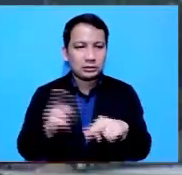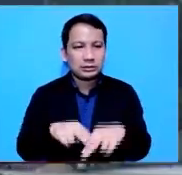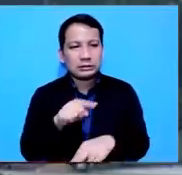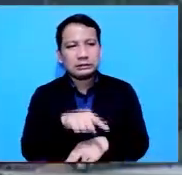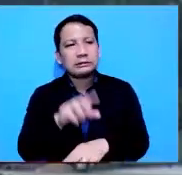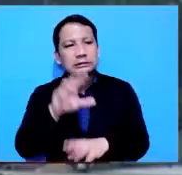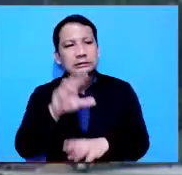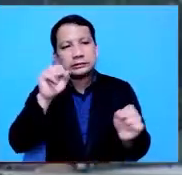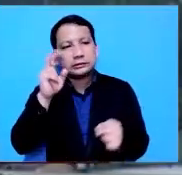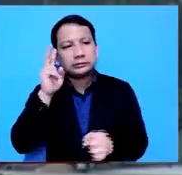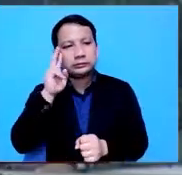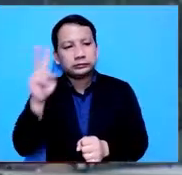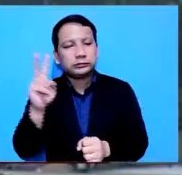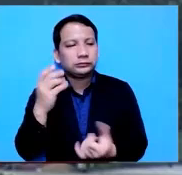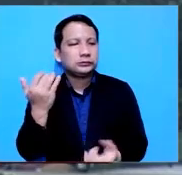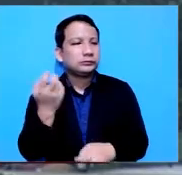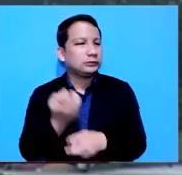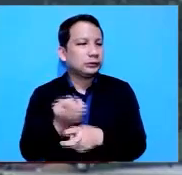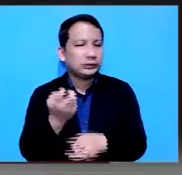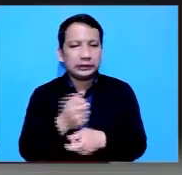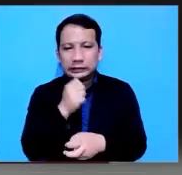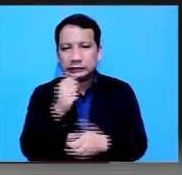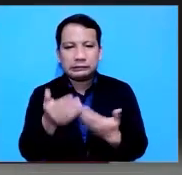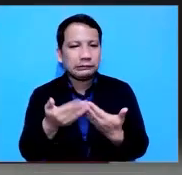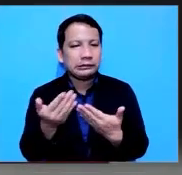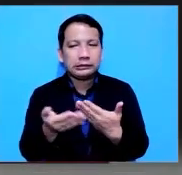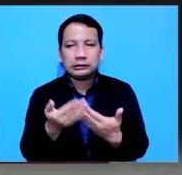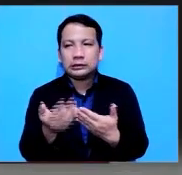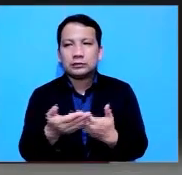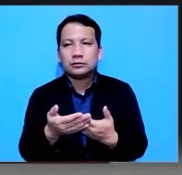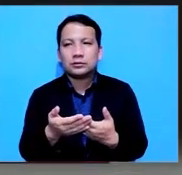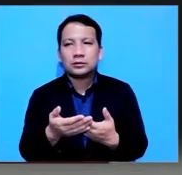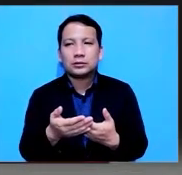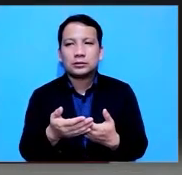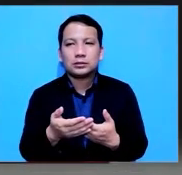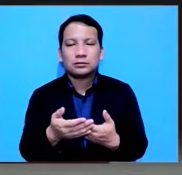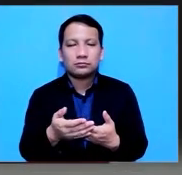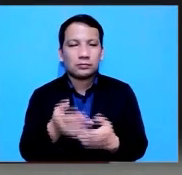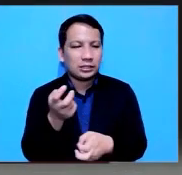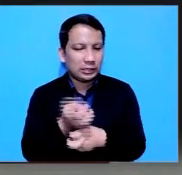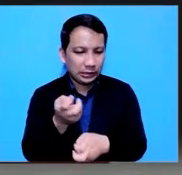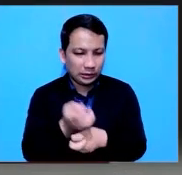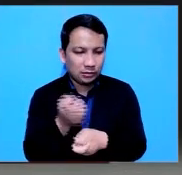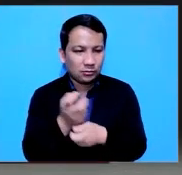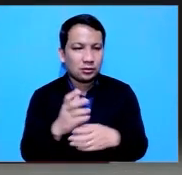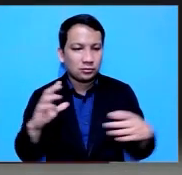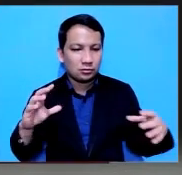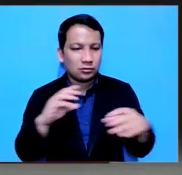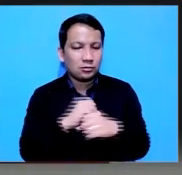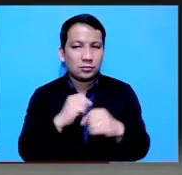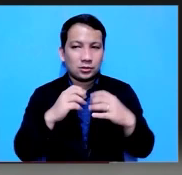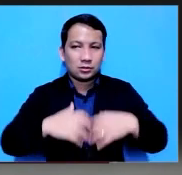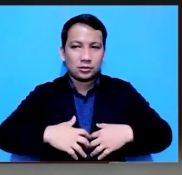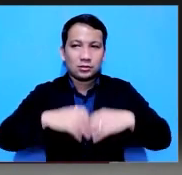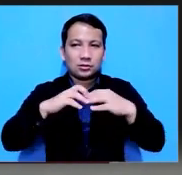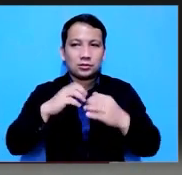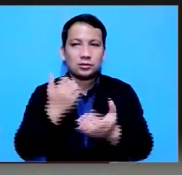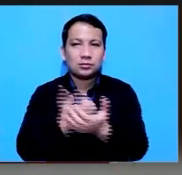ang aminadong dito magiging madali. It takes a little time dahil buong struktura ng ekonomiya ay binabago